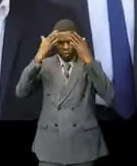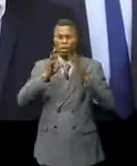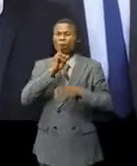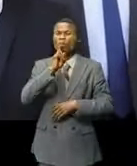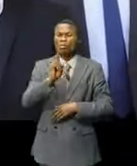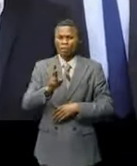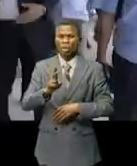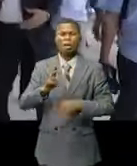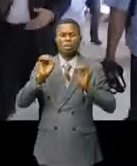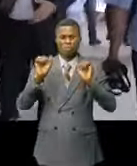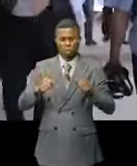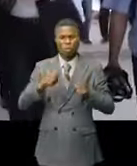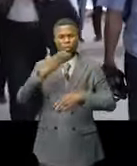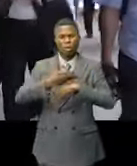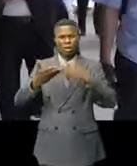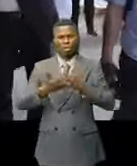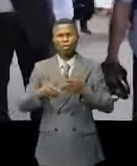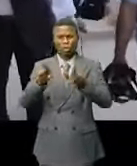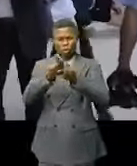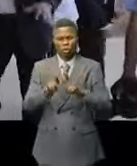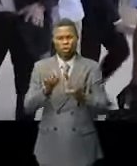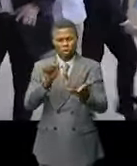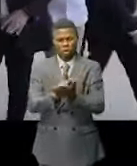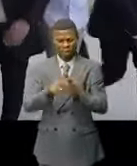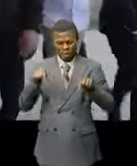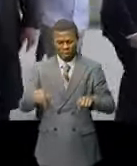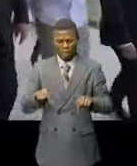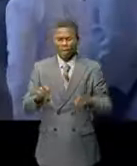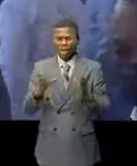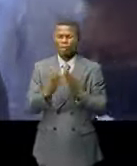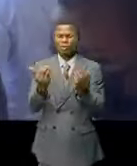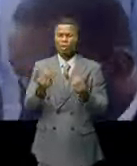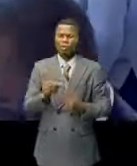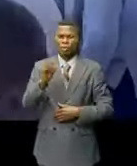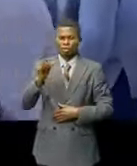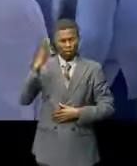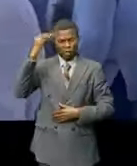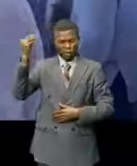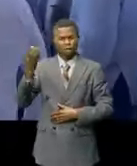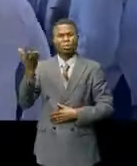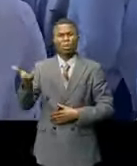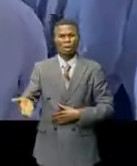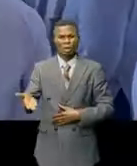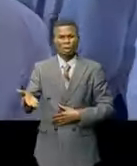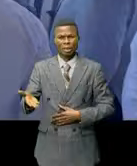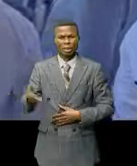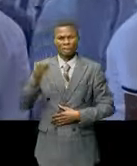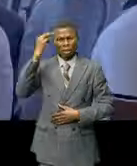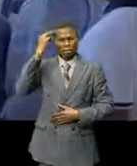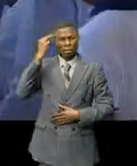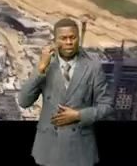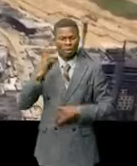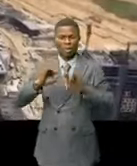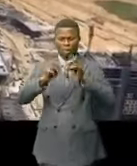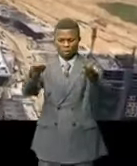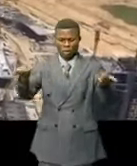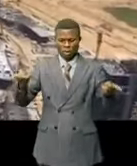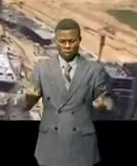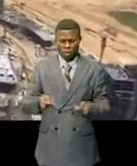les prouesses de ce type en République démocratique du Congo avec un peu de volonté. L'espoir est permis. D'après le ministre de l'Urbanisme et